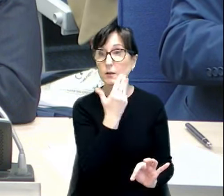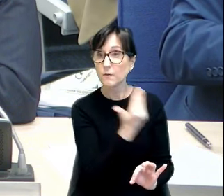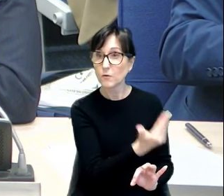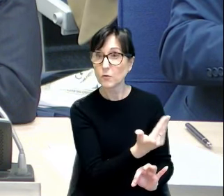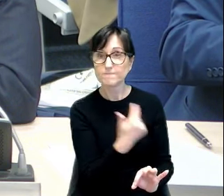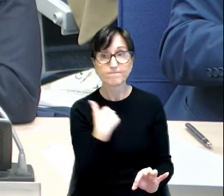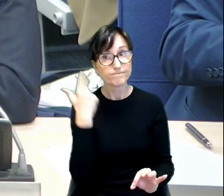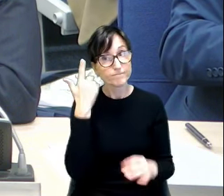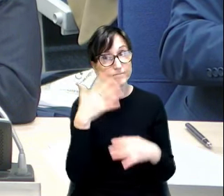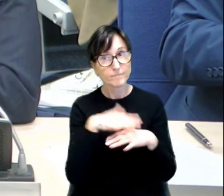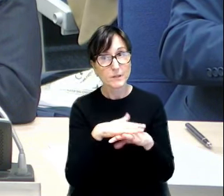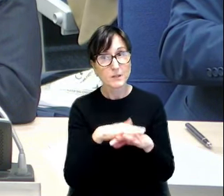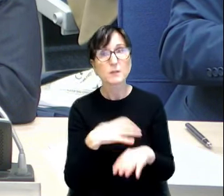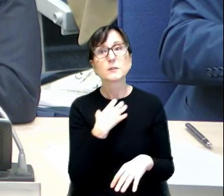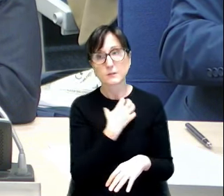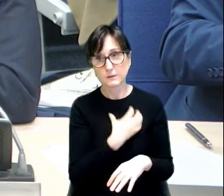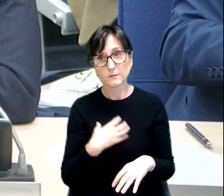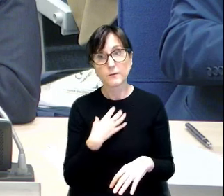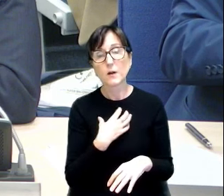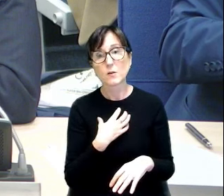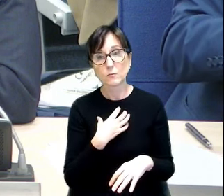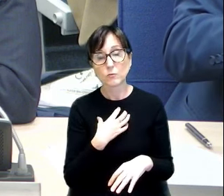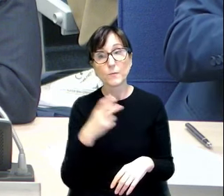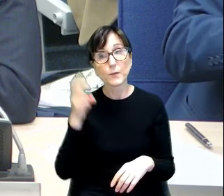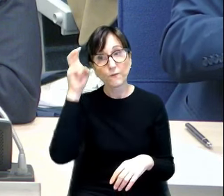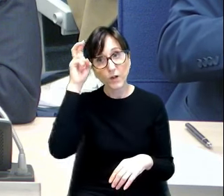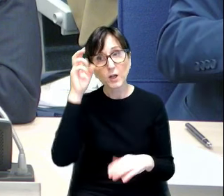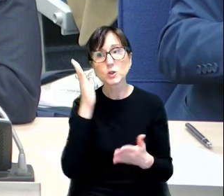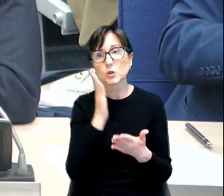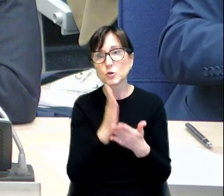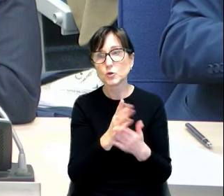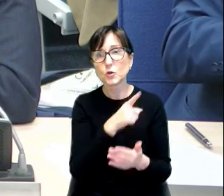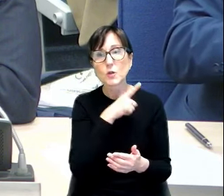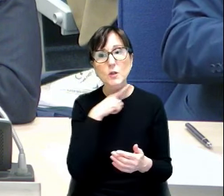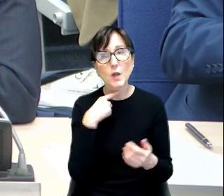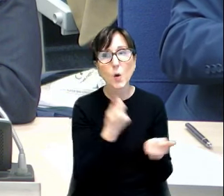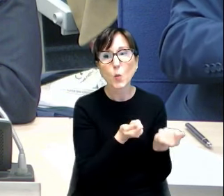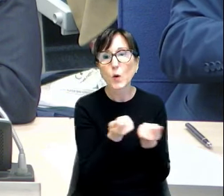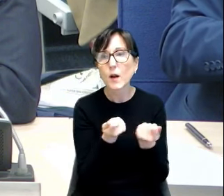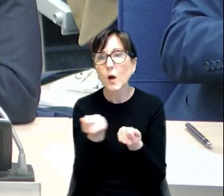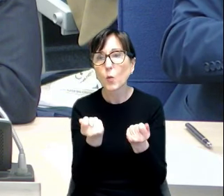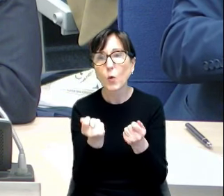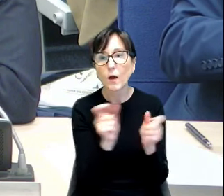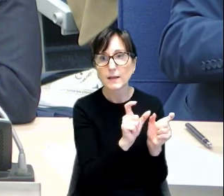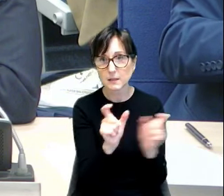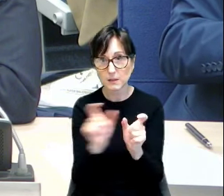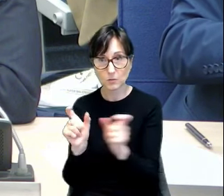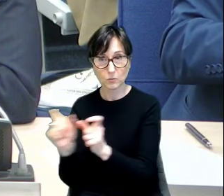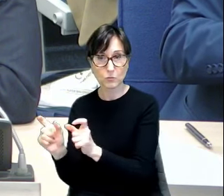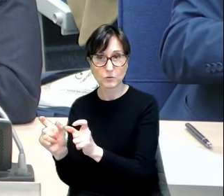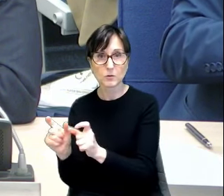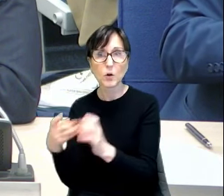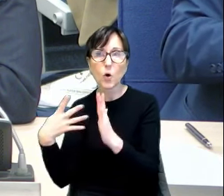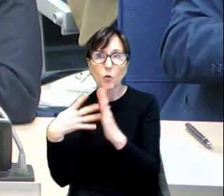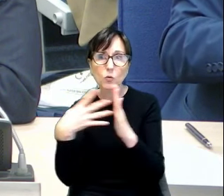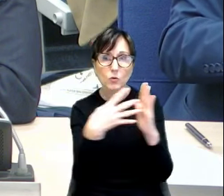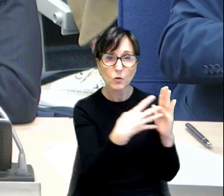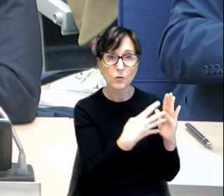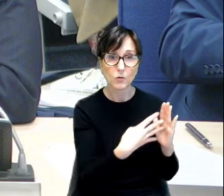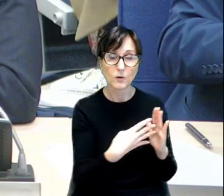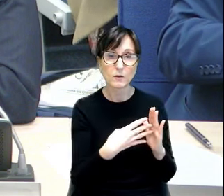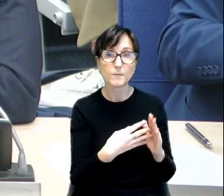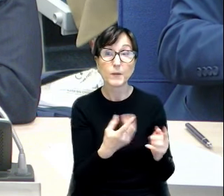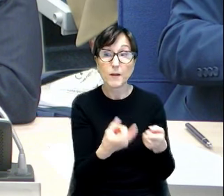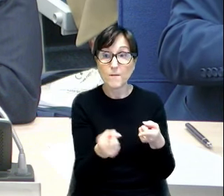pakankamai svarbūs mes valstybėj turim nemažai reguliavimo institucijų kurios reguliuoja ypač tuos klausimus